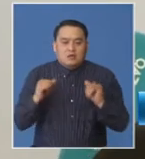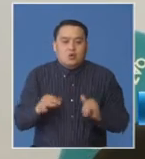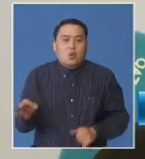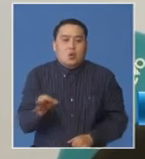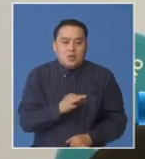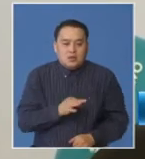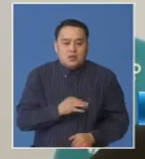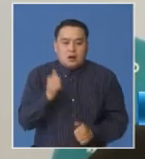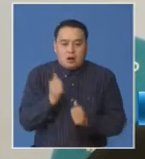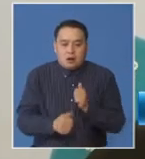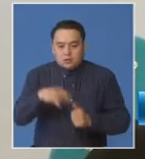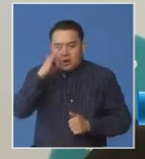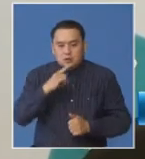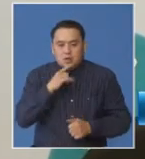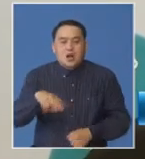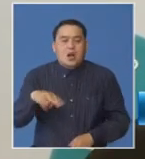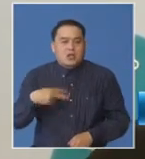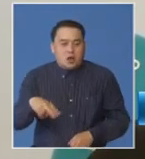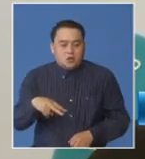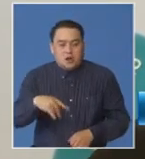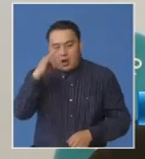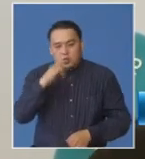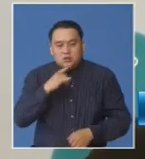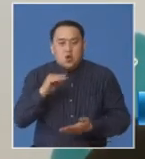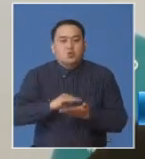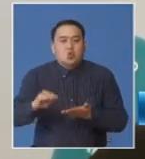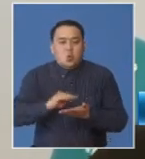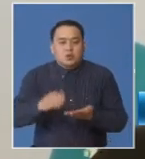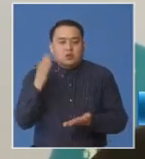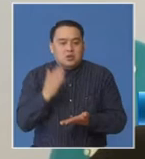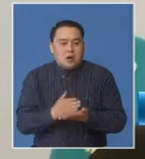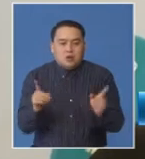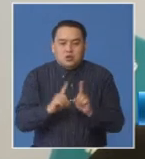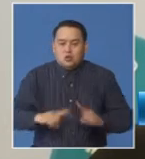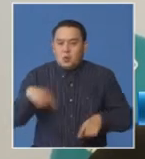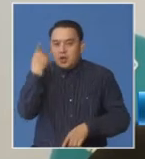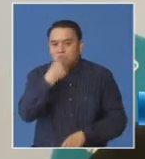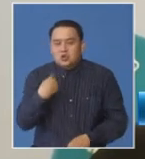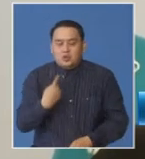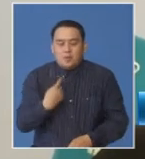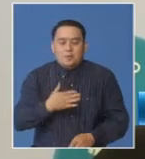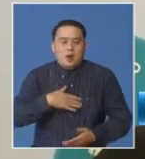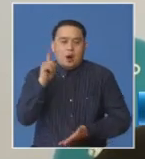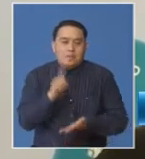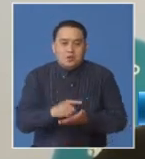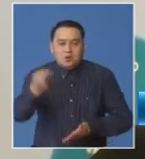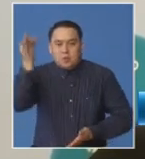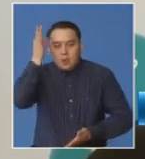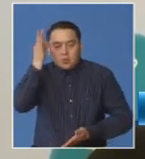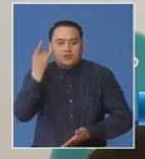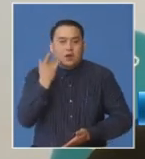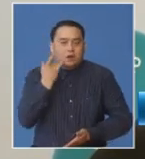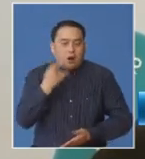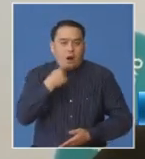области. Каждый из них в казахской литературе, в казахской журналистике является особой личностью. Мы должны о них помнить всегда